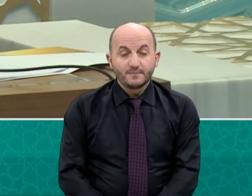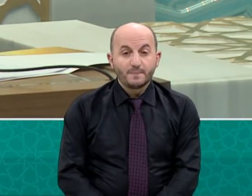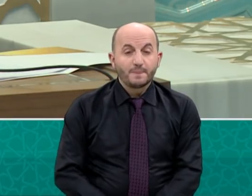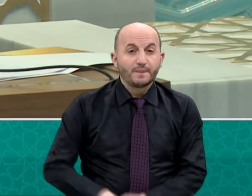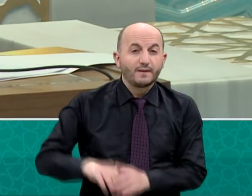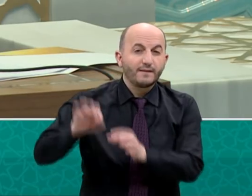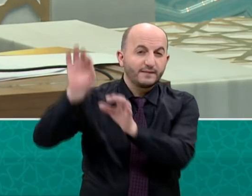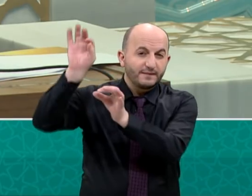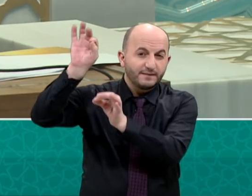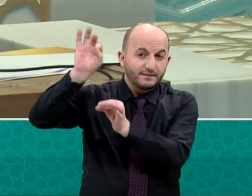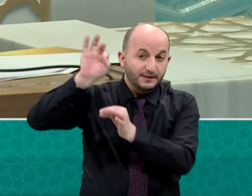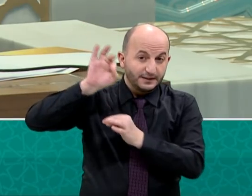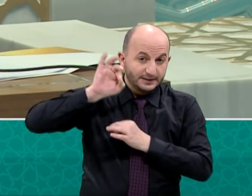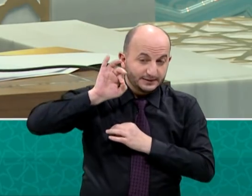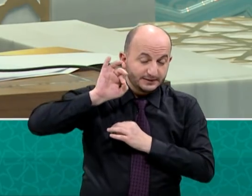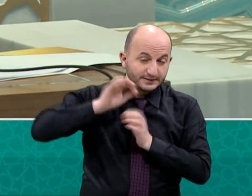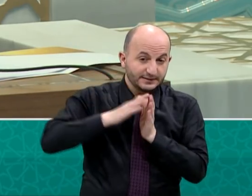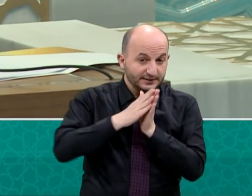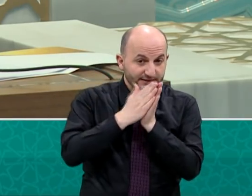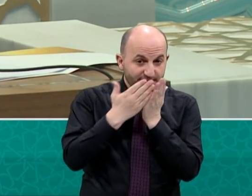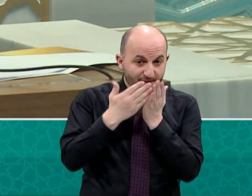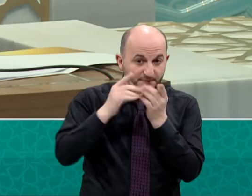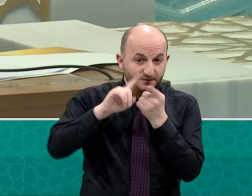vahiy yani kitap ve sünnet,